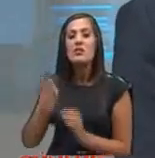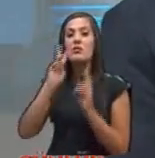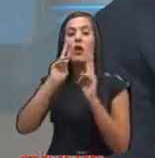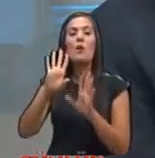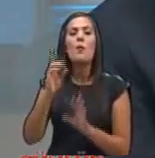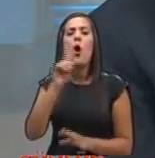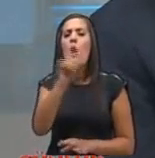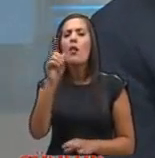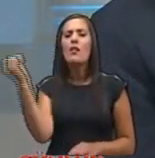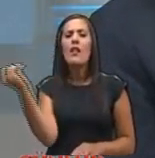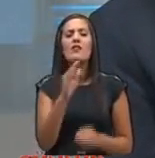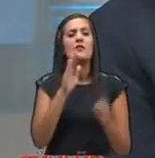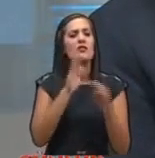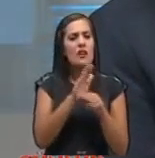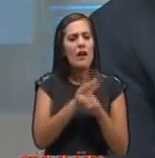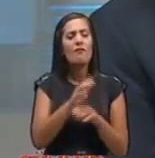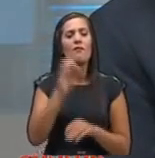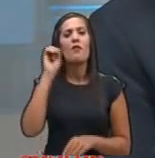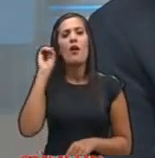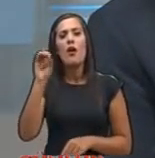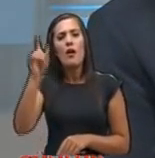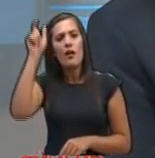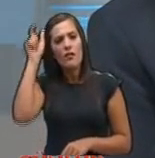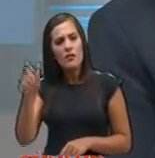onlarca şef ve